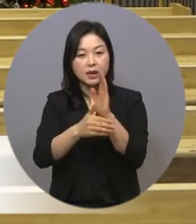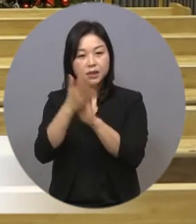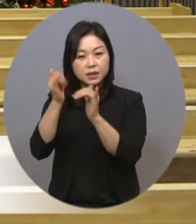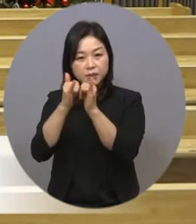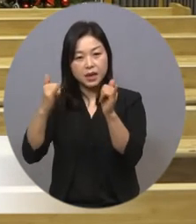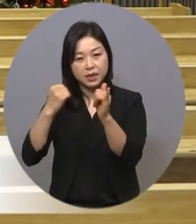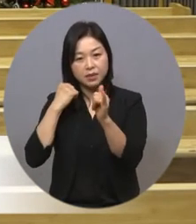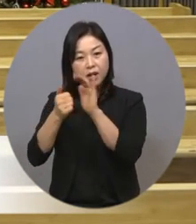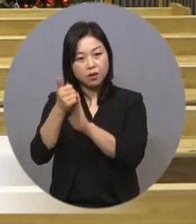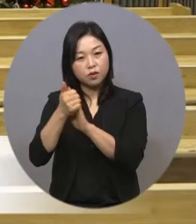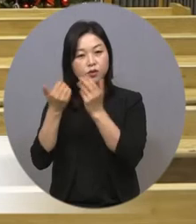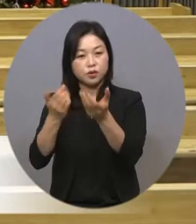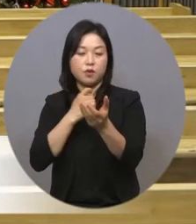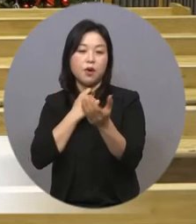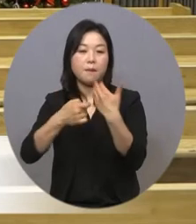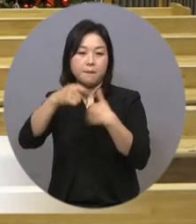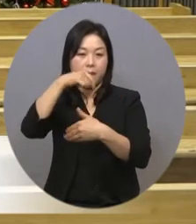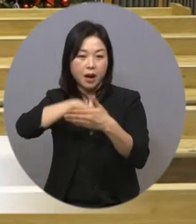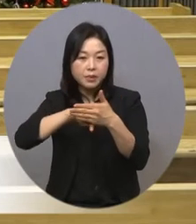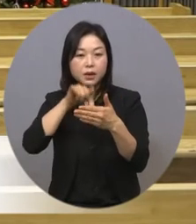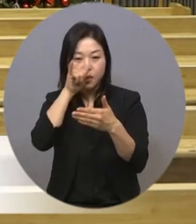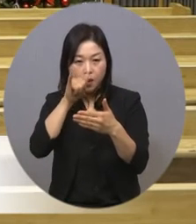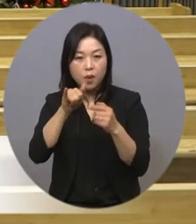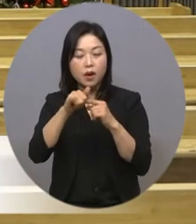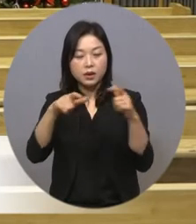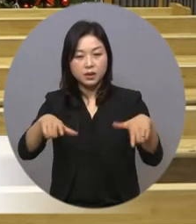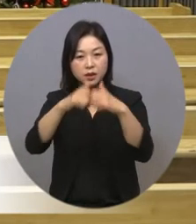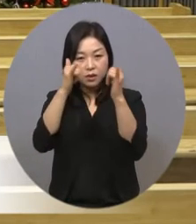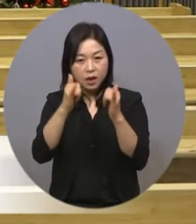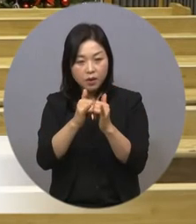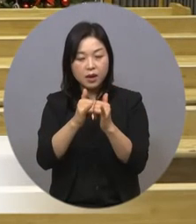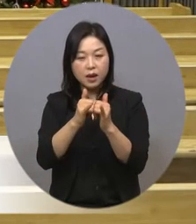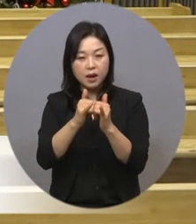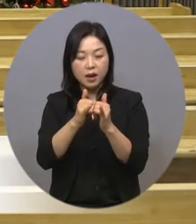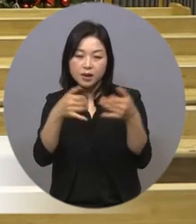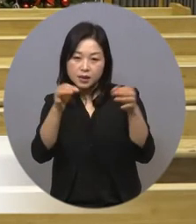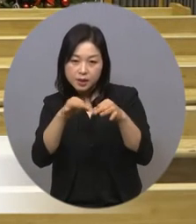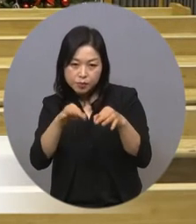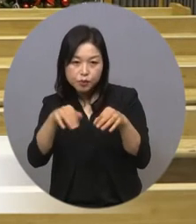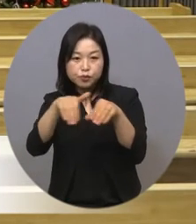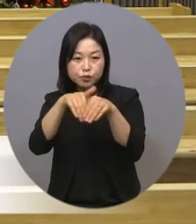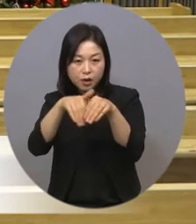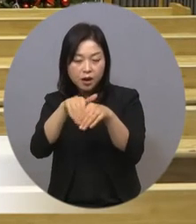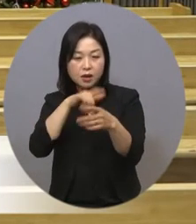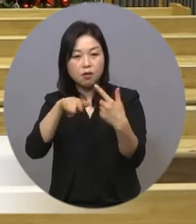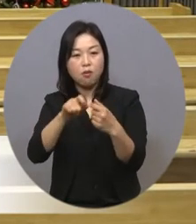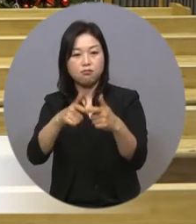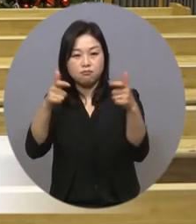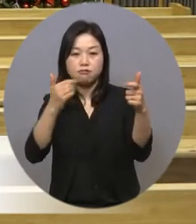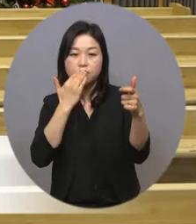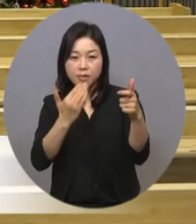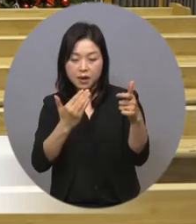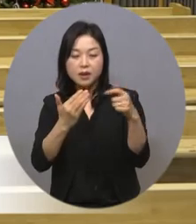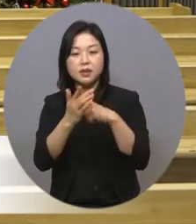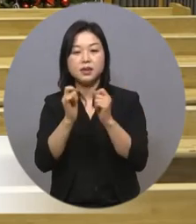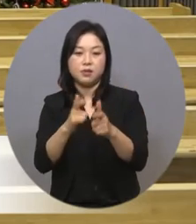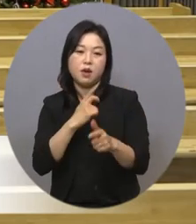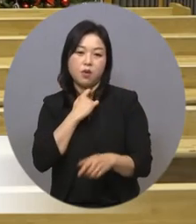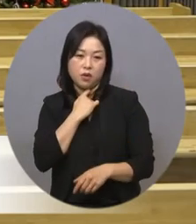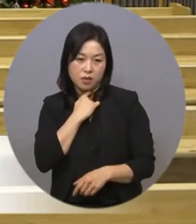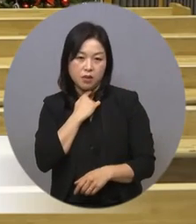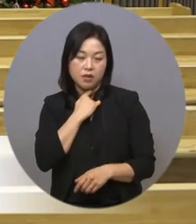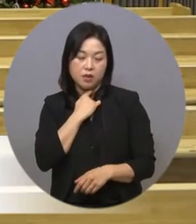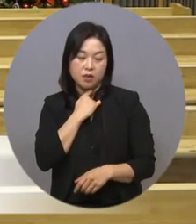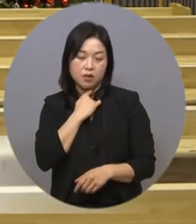되기를 바라는 마음이 하나 있고 우리 지역 사회가 이렇게 기부 문화로 더욱 확산될 수 있는 계기가 되기를 바라는